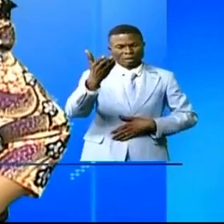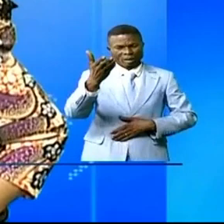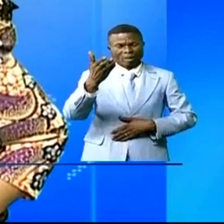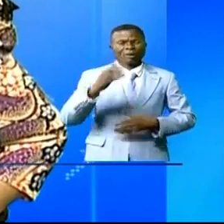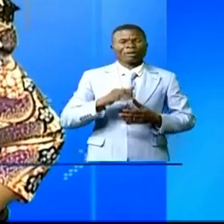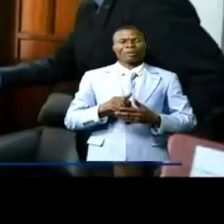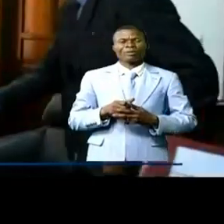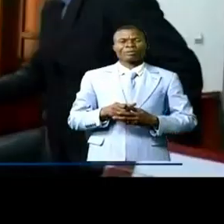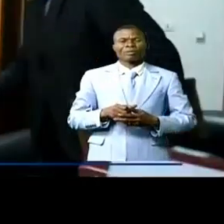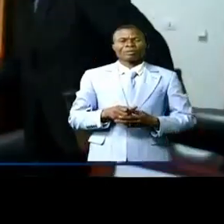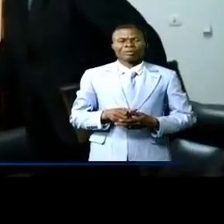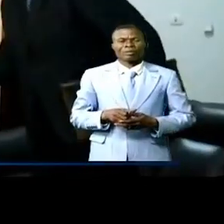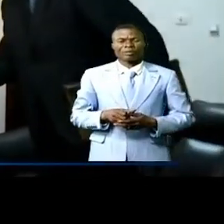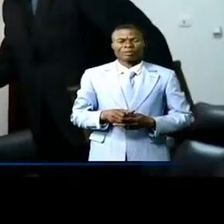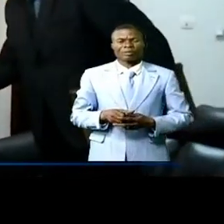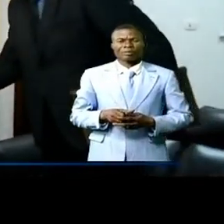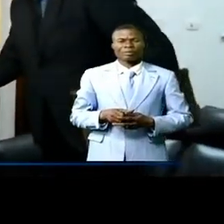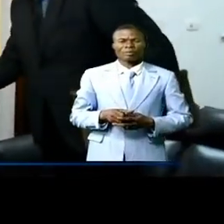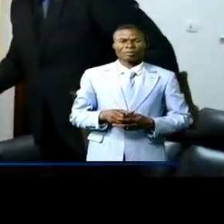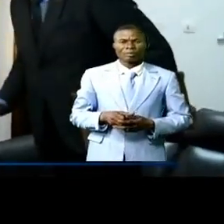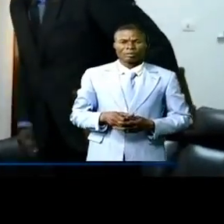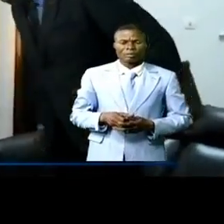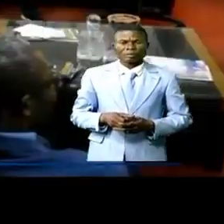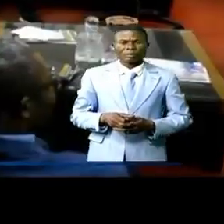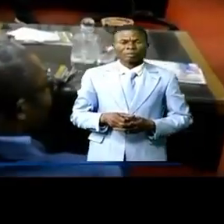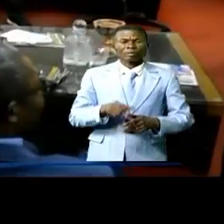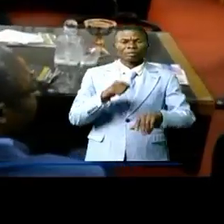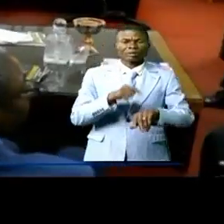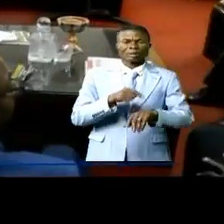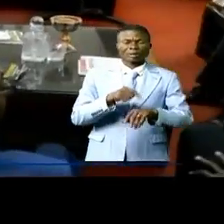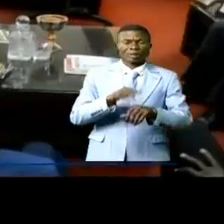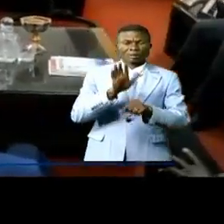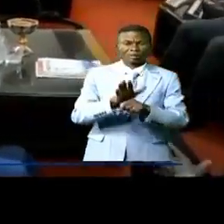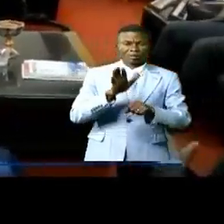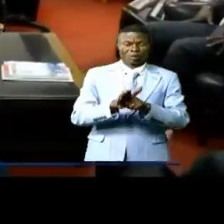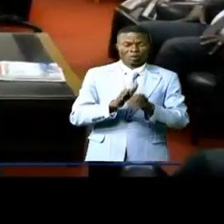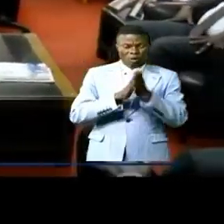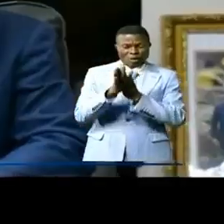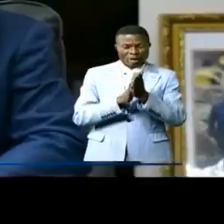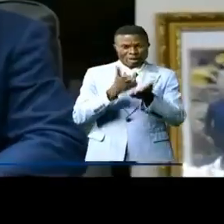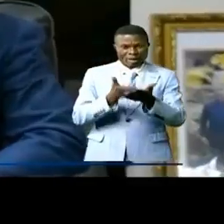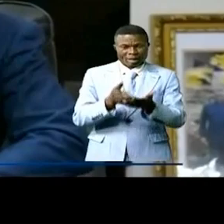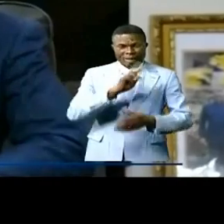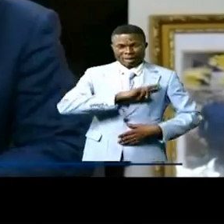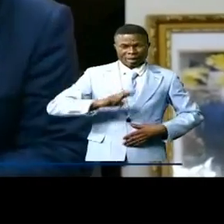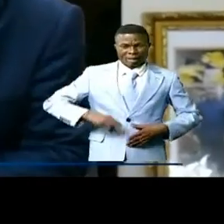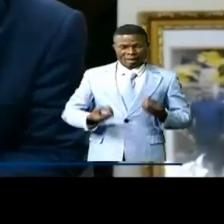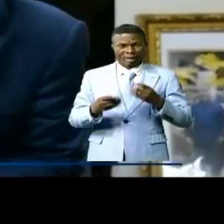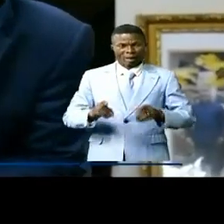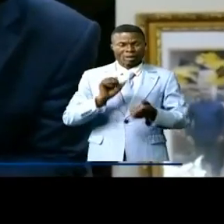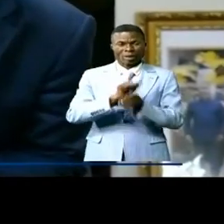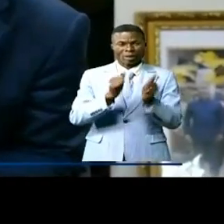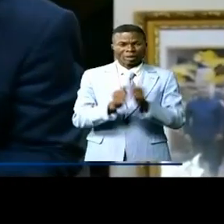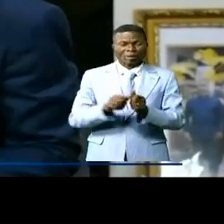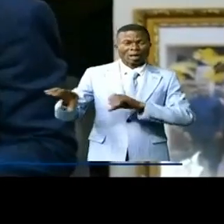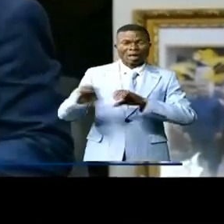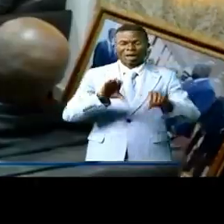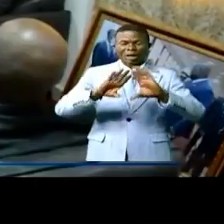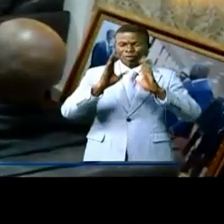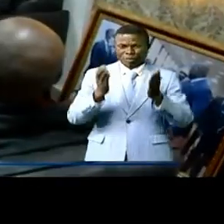portage commission du golfe de guinée que c'est beaucoup si la rdc dans l'implémentation de ces activités